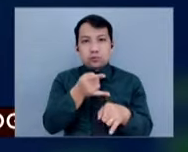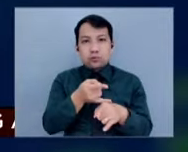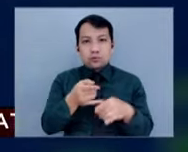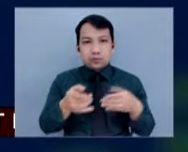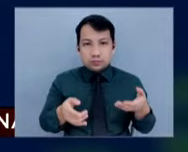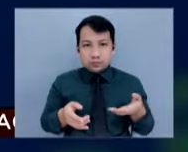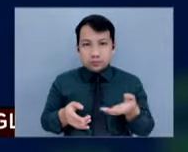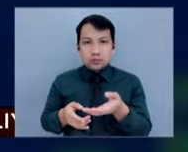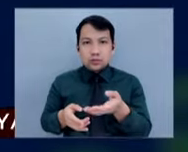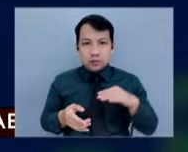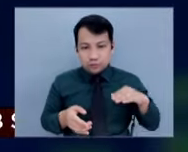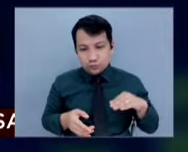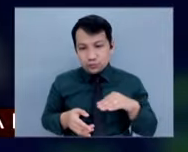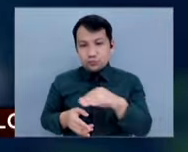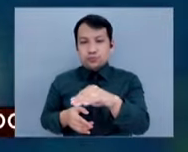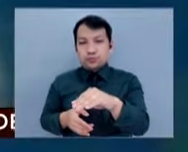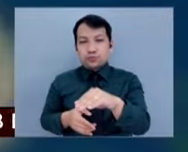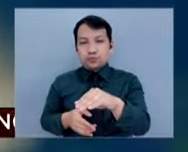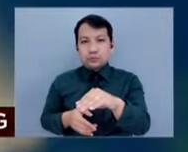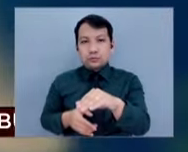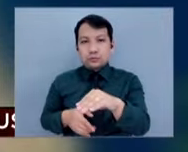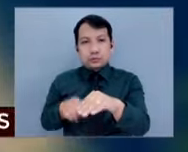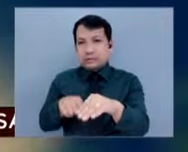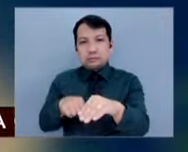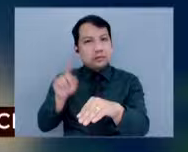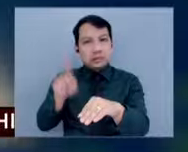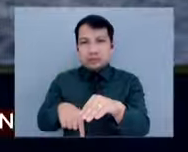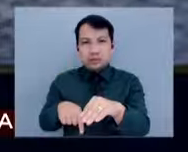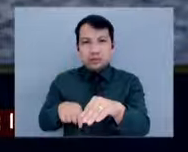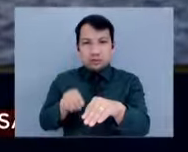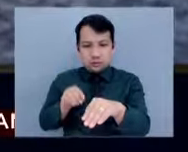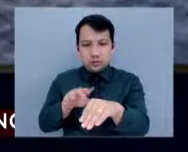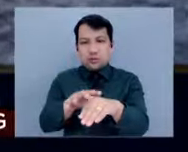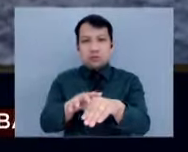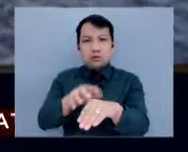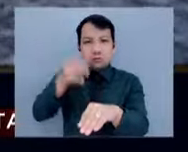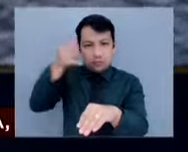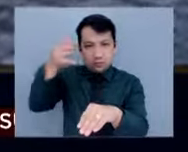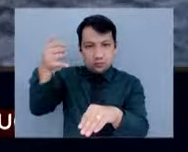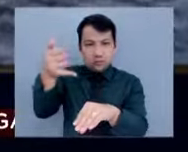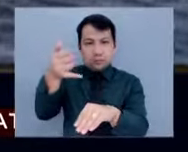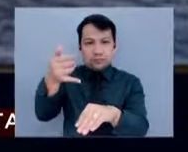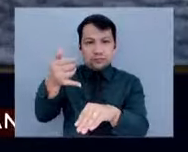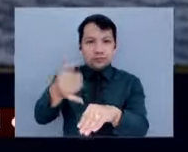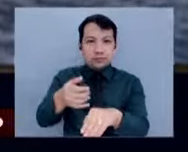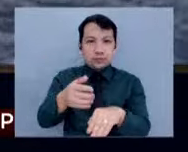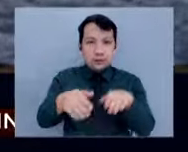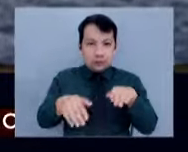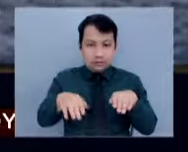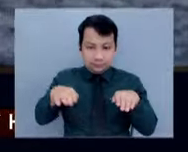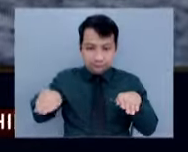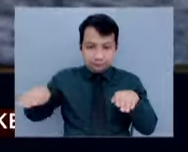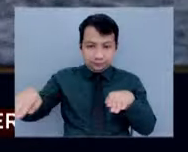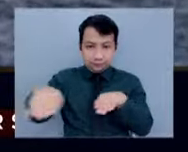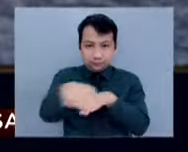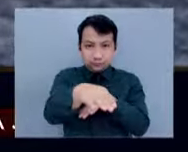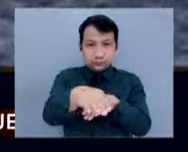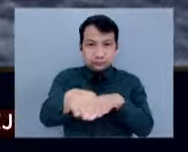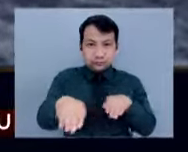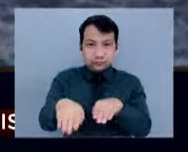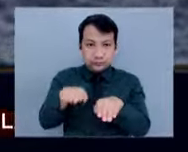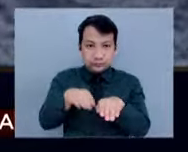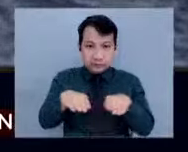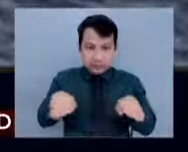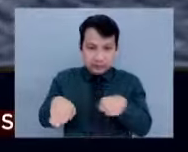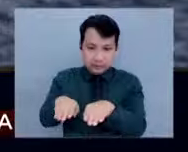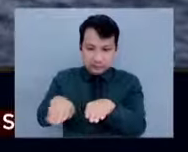ng UM4 pero hindi ito umubra. Sa aerial video na ito, kitang-kita naman ang pag-corner ng 3 barko ng